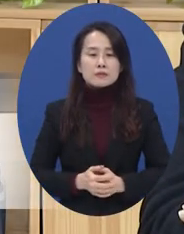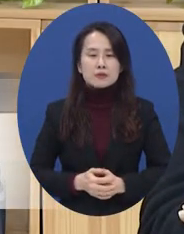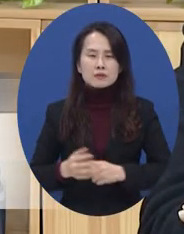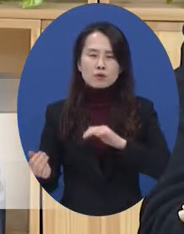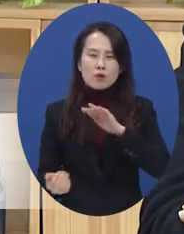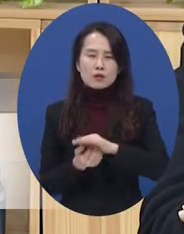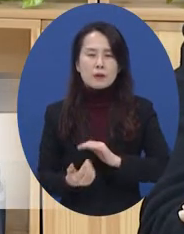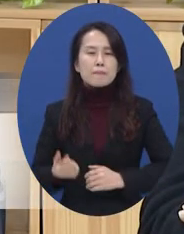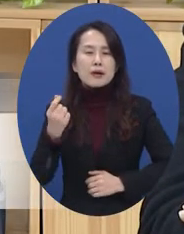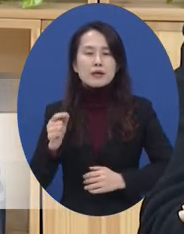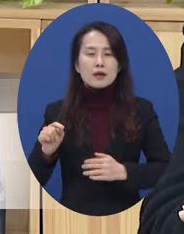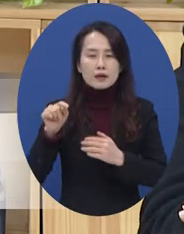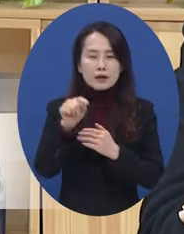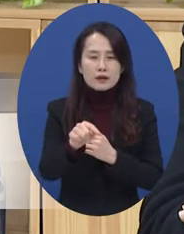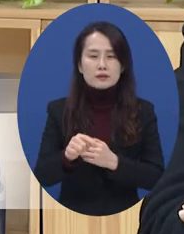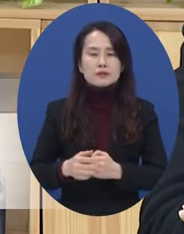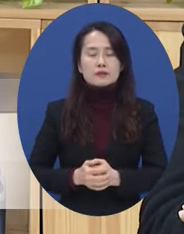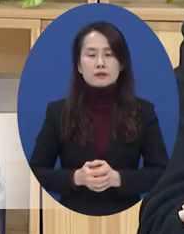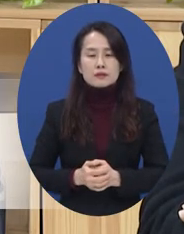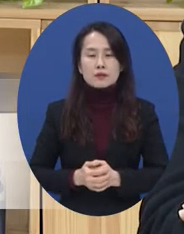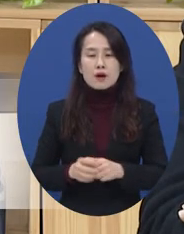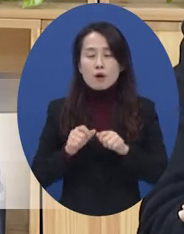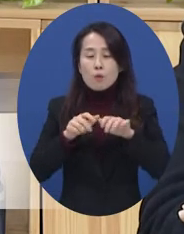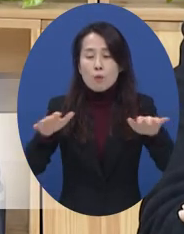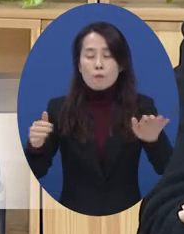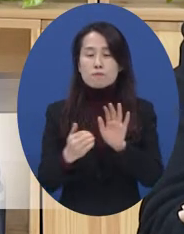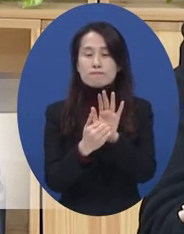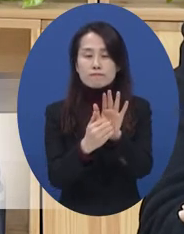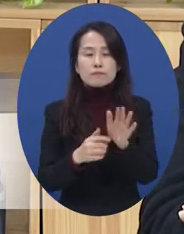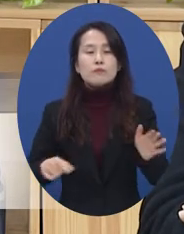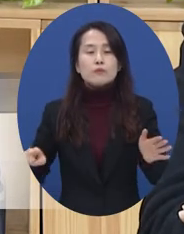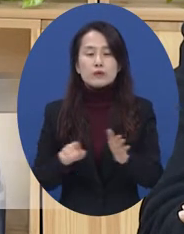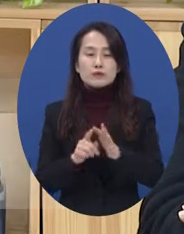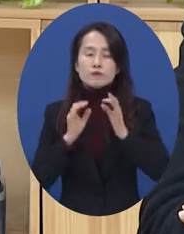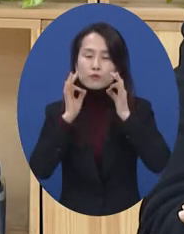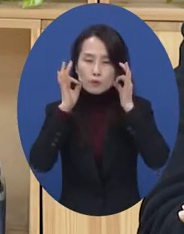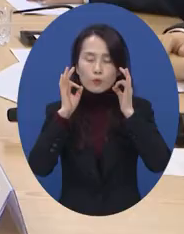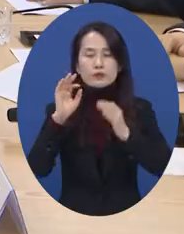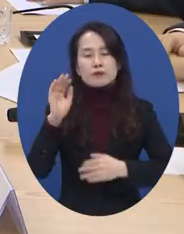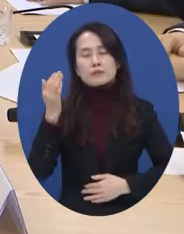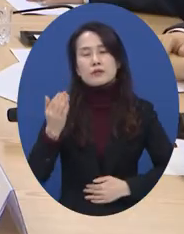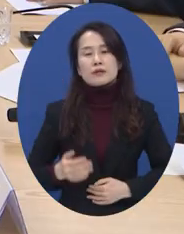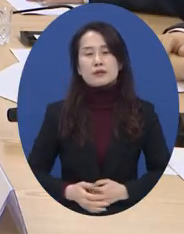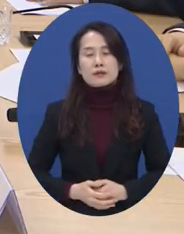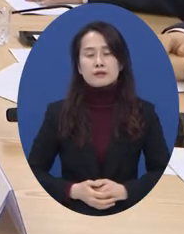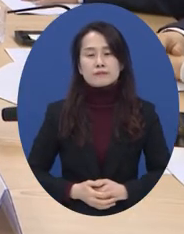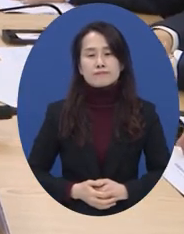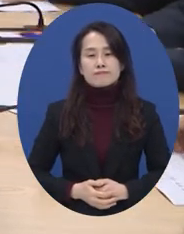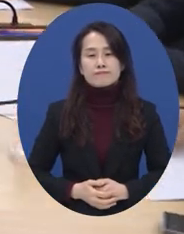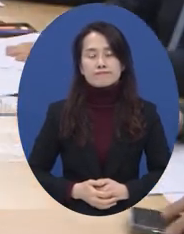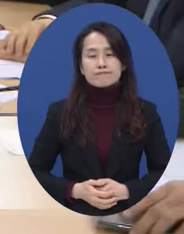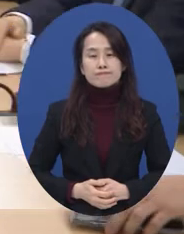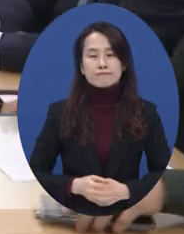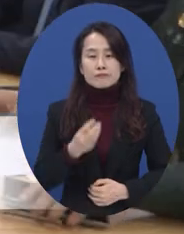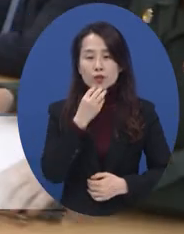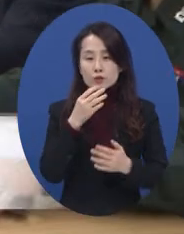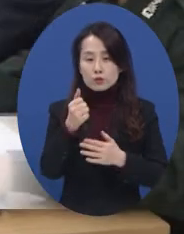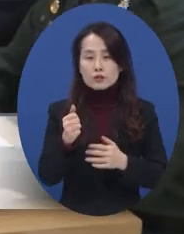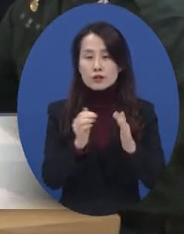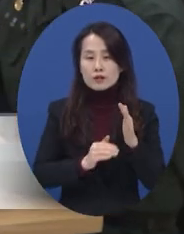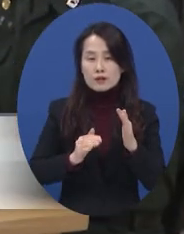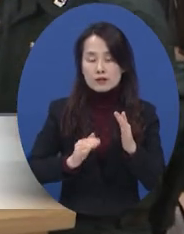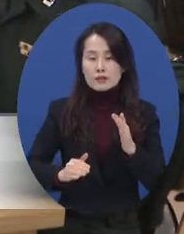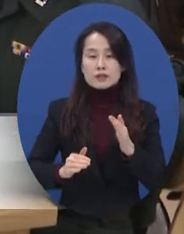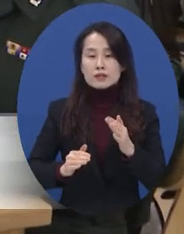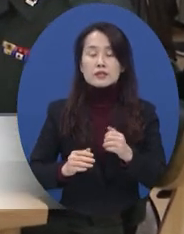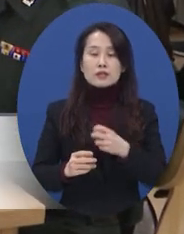신속하게 투입해서 조기에 확산을 방지할 수 있도록 노력을 해야 될 것 같습니다. 이재명 경기도지사는 민간